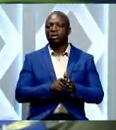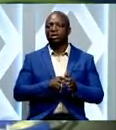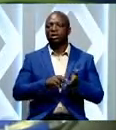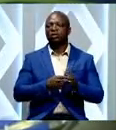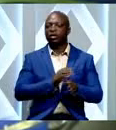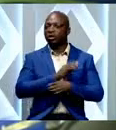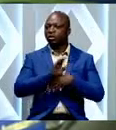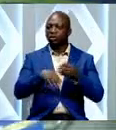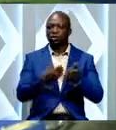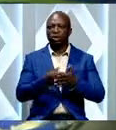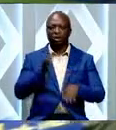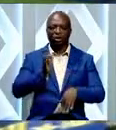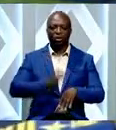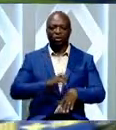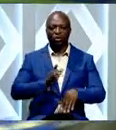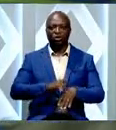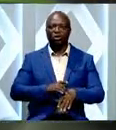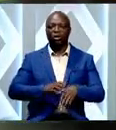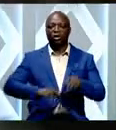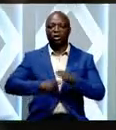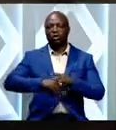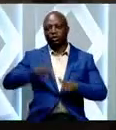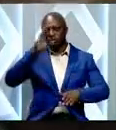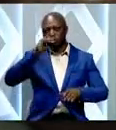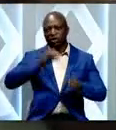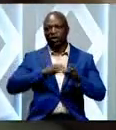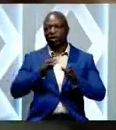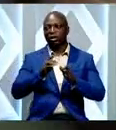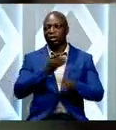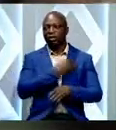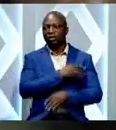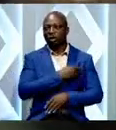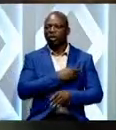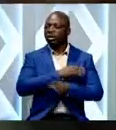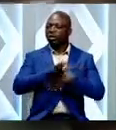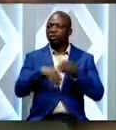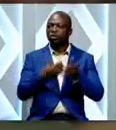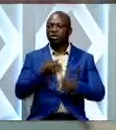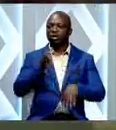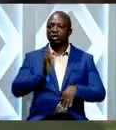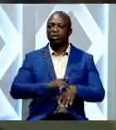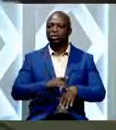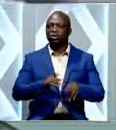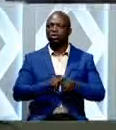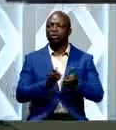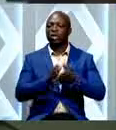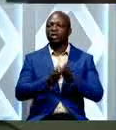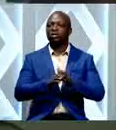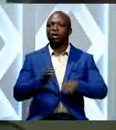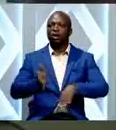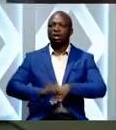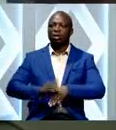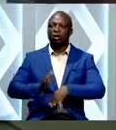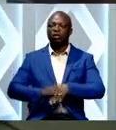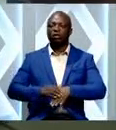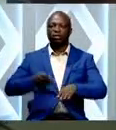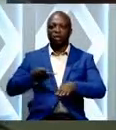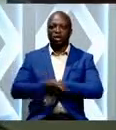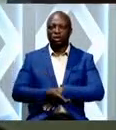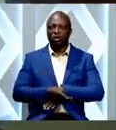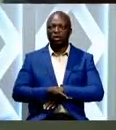tout ce qui touche les ressources humaines en douane, tout ce qui touche par exemple la prévention au harcèlement,